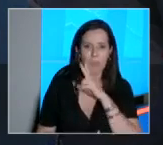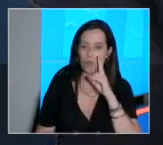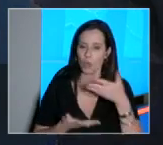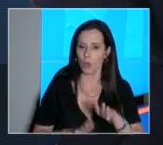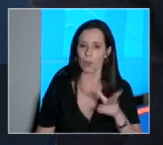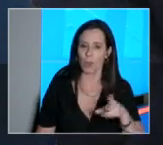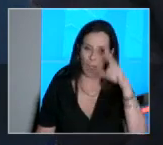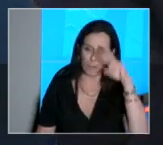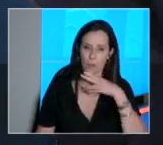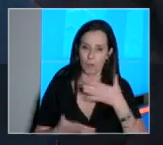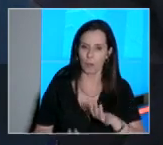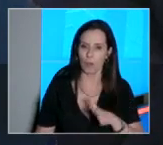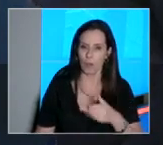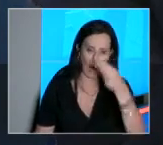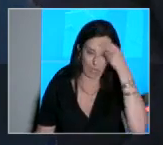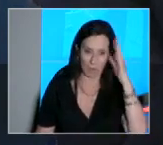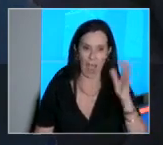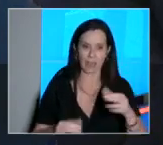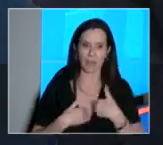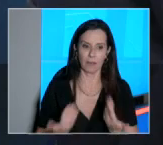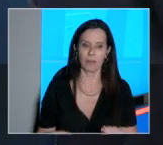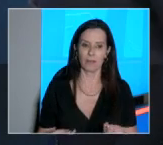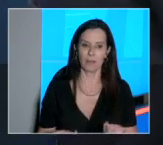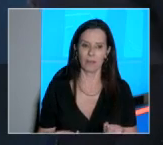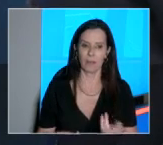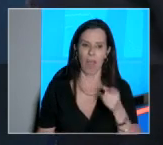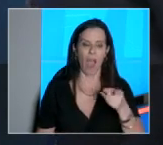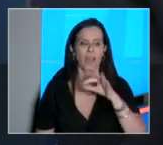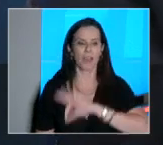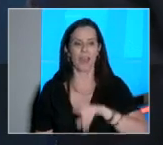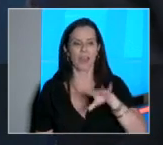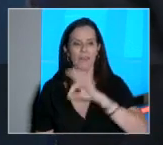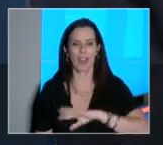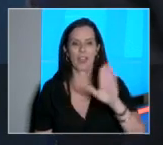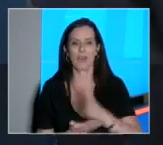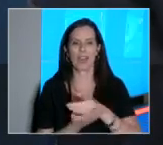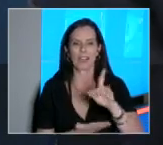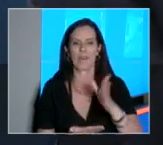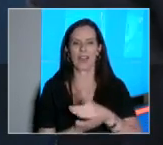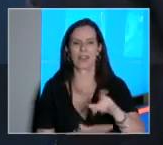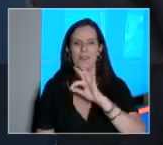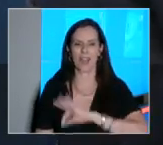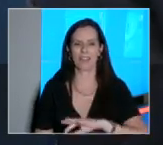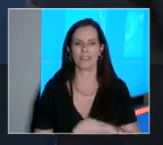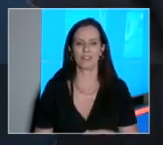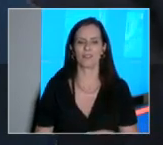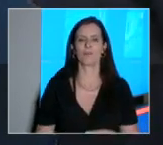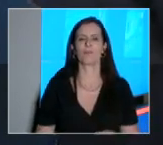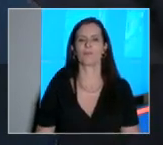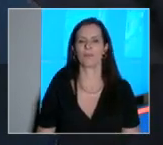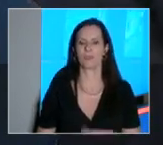נולדה בעיראק, אבא שלי נולד בליטא, אז מה אני בדיוק? אתה מחליט, לפי תליה, לפי תליה.